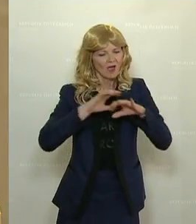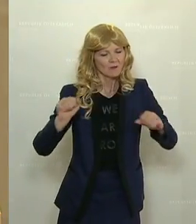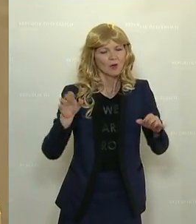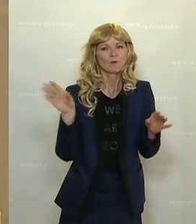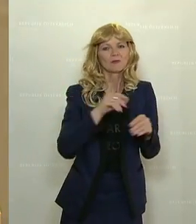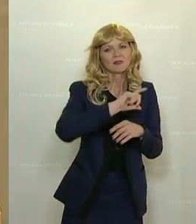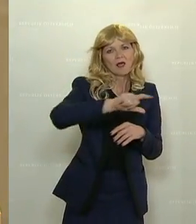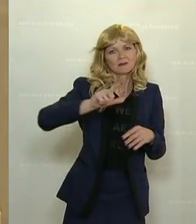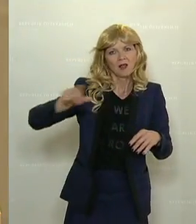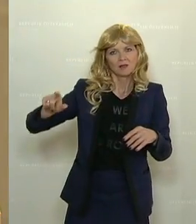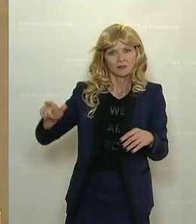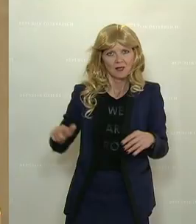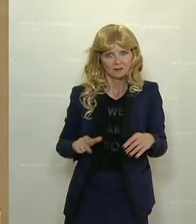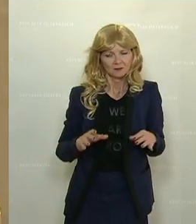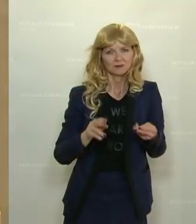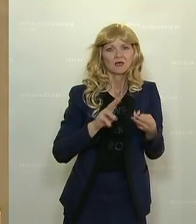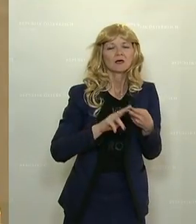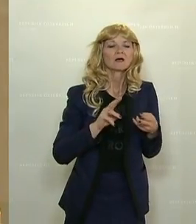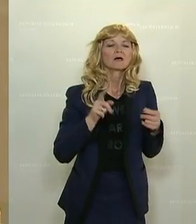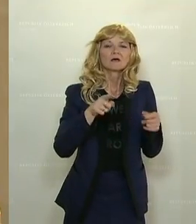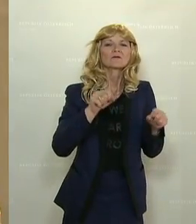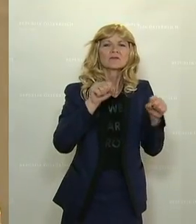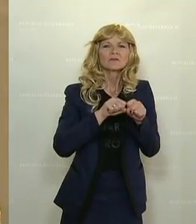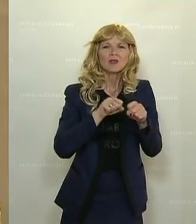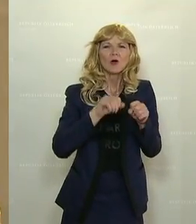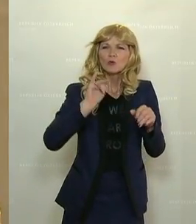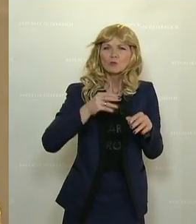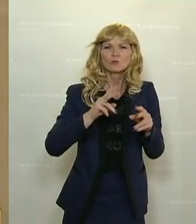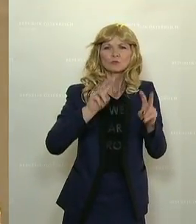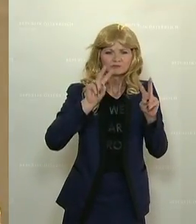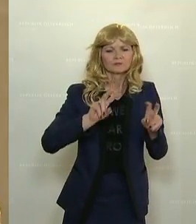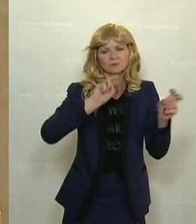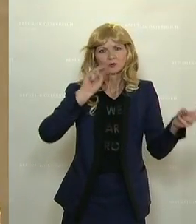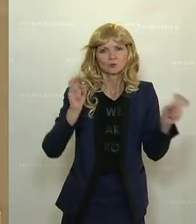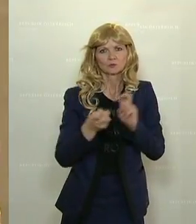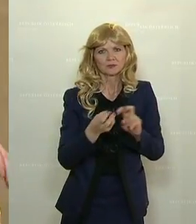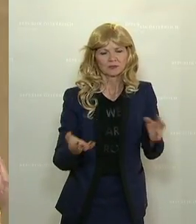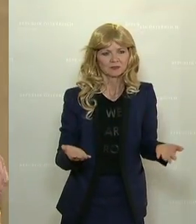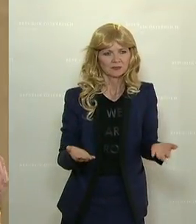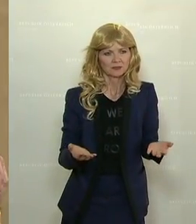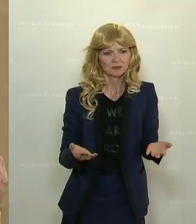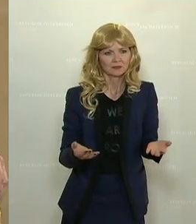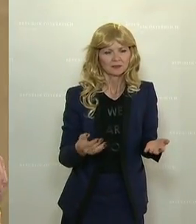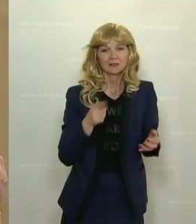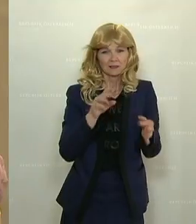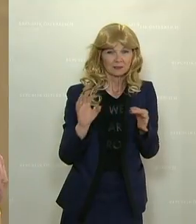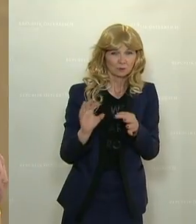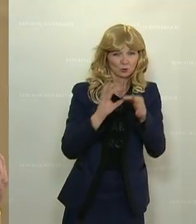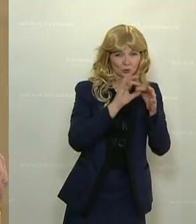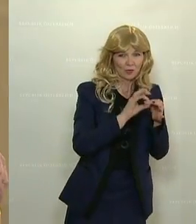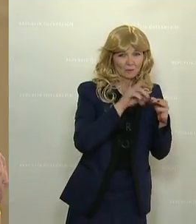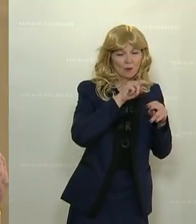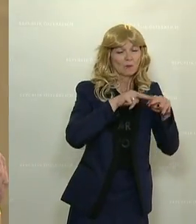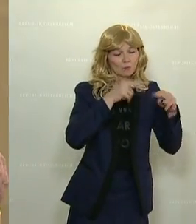in den Zielsetzungen der Behindertengesetze der Länder zu realisieren. Die Bundesregierung wird in diesem Zusammenhang ebenso aufgefordert, dazu rasch